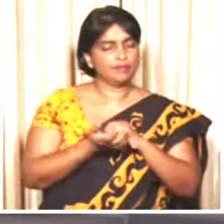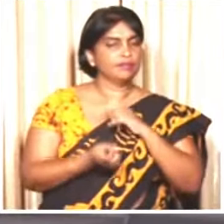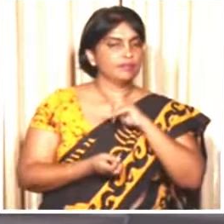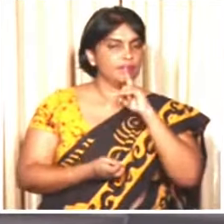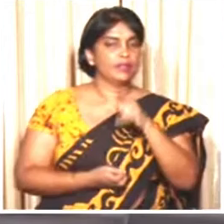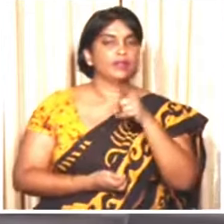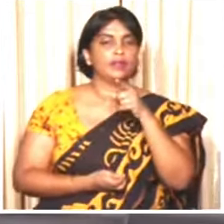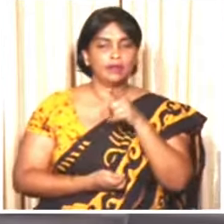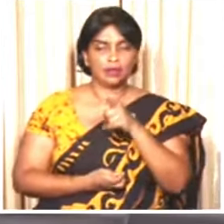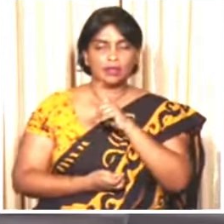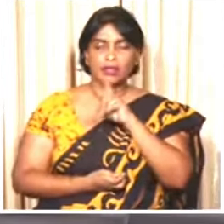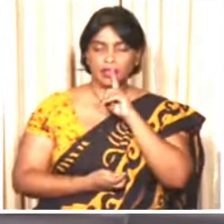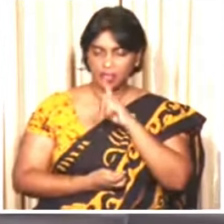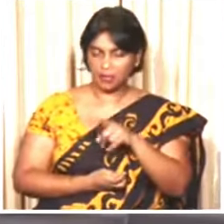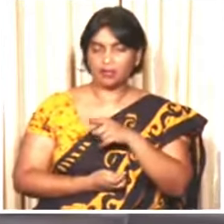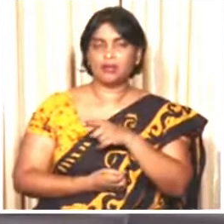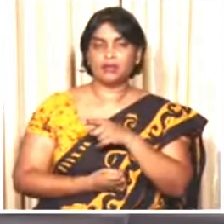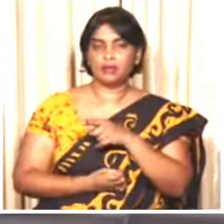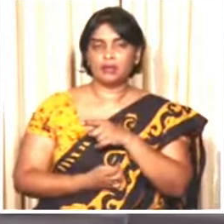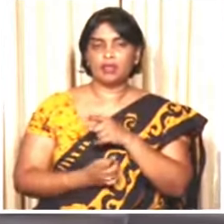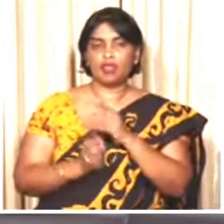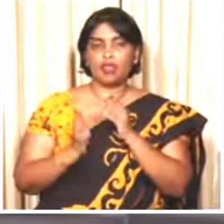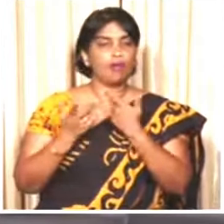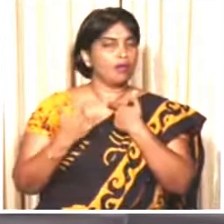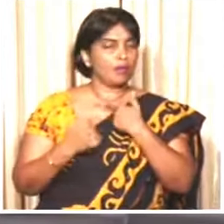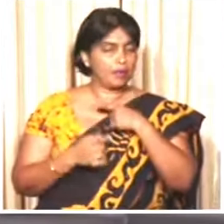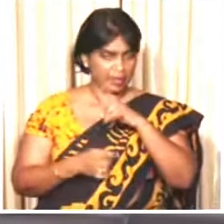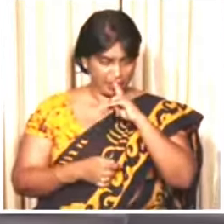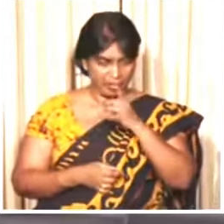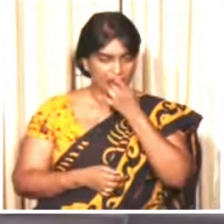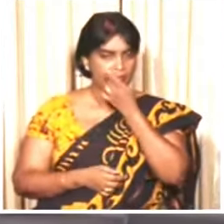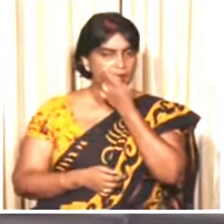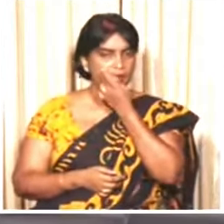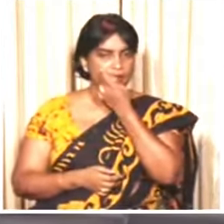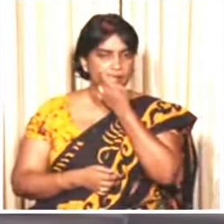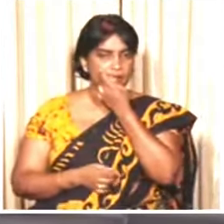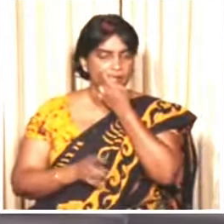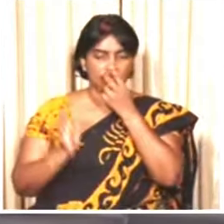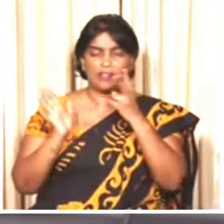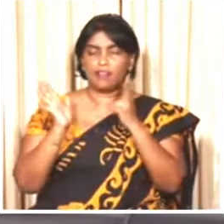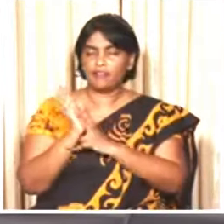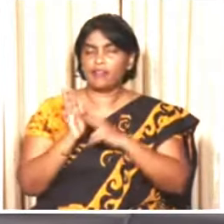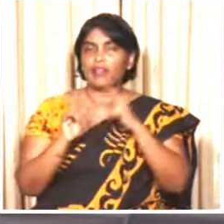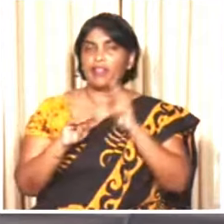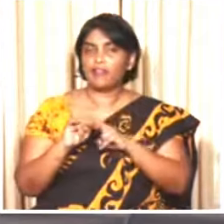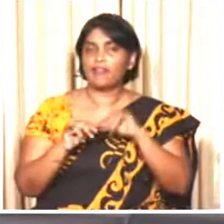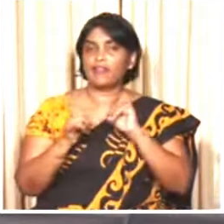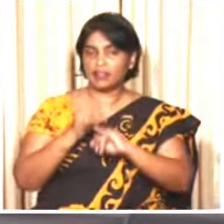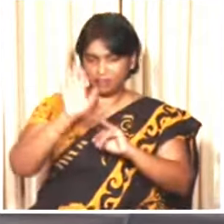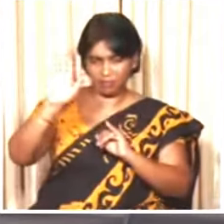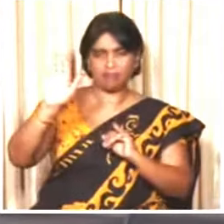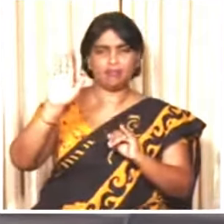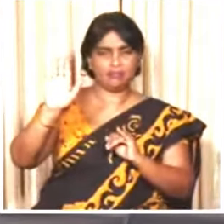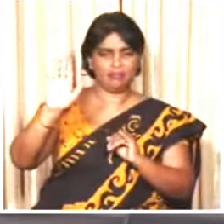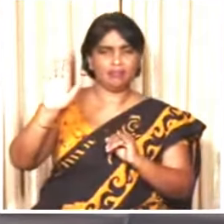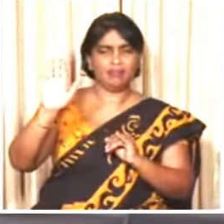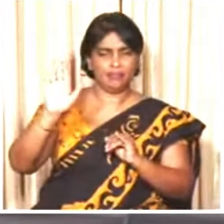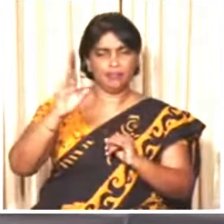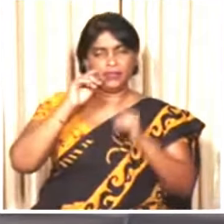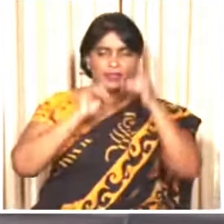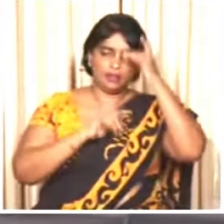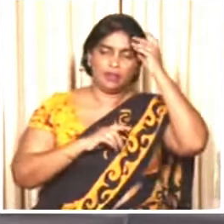මම නැවතත් කියන්නේ මෙතුමා දැන් කියවපු එකේ කොතනවත් මං කියලා තියනවද ඒ VFS පොඩ්ඩක් ඉන්න ඇමතුමා මටත් කතා කරන්න